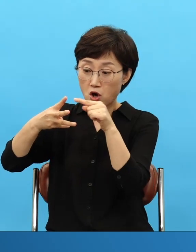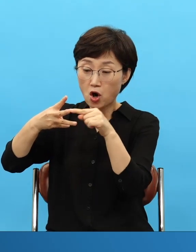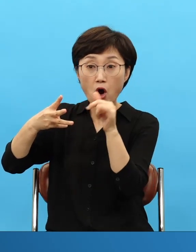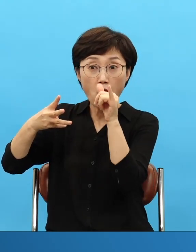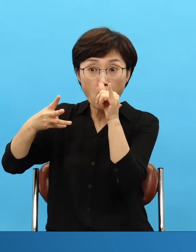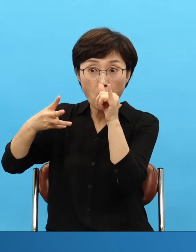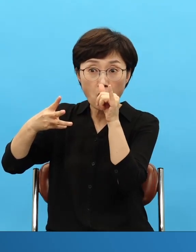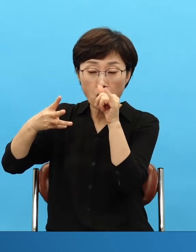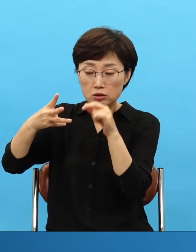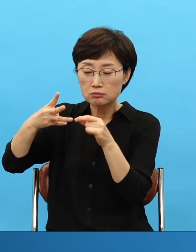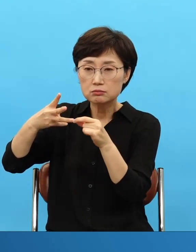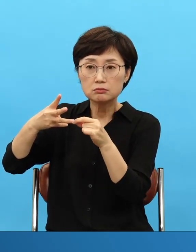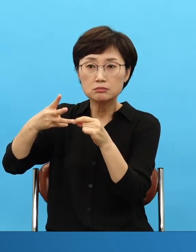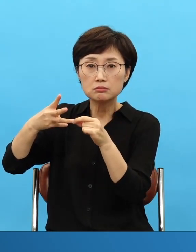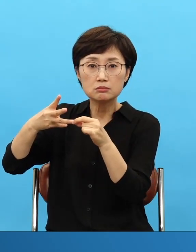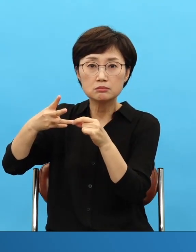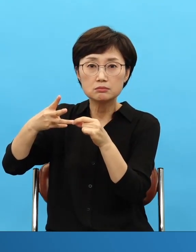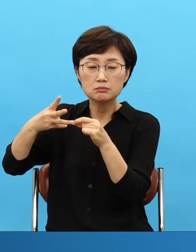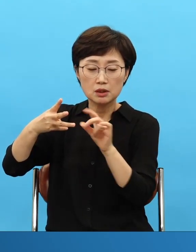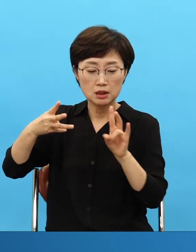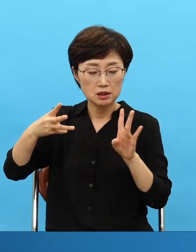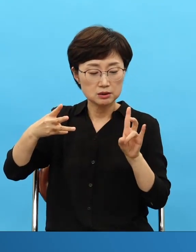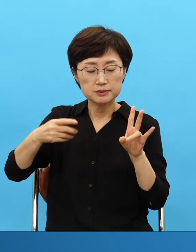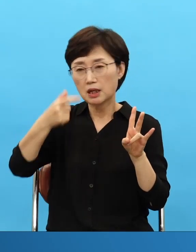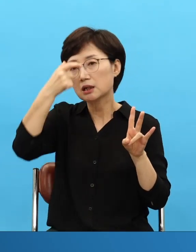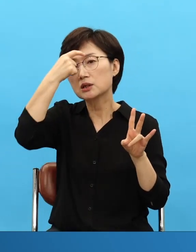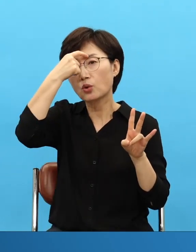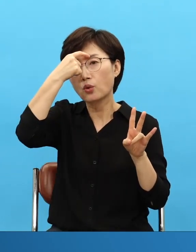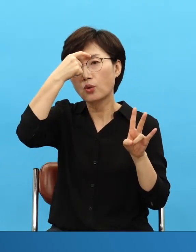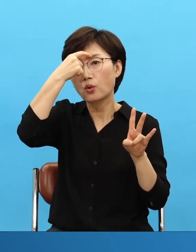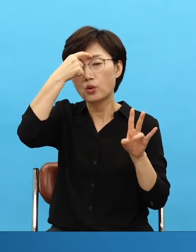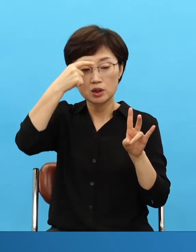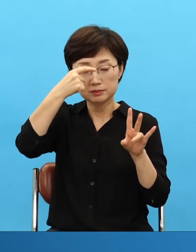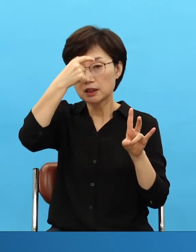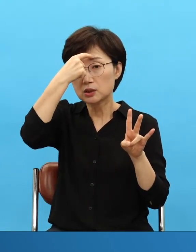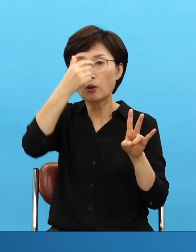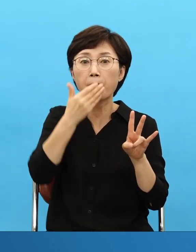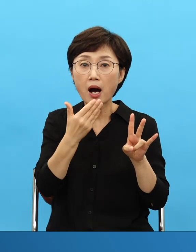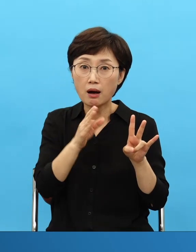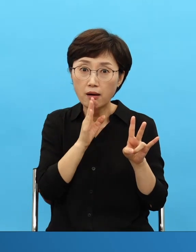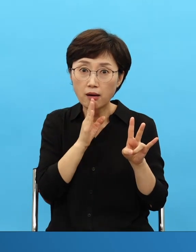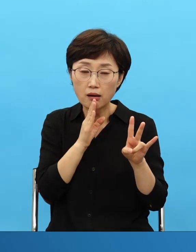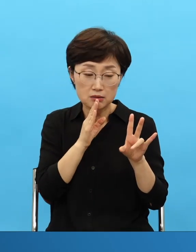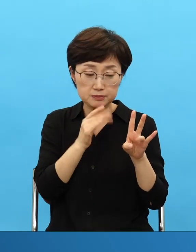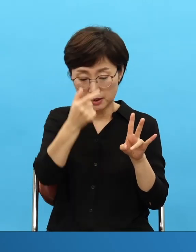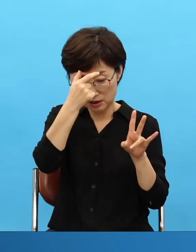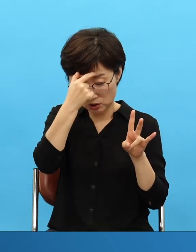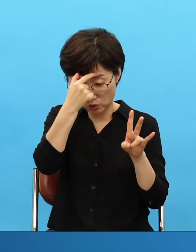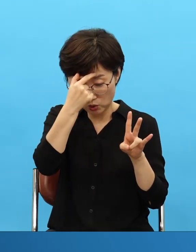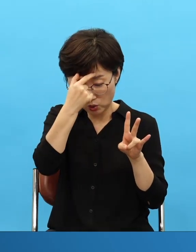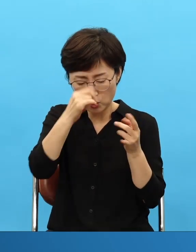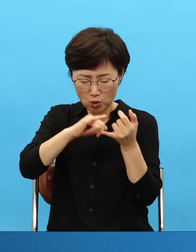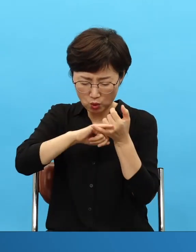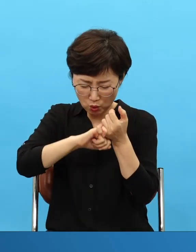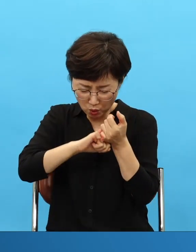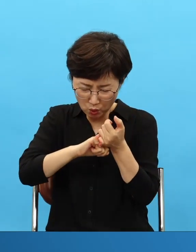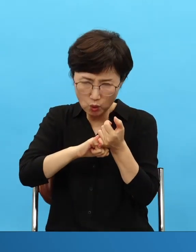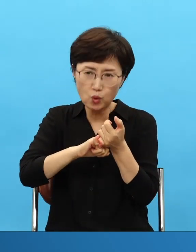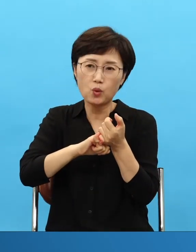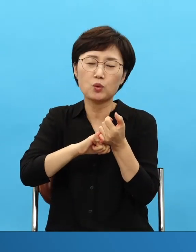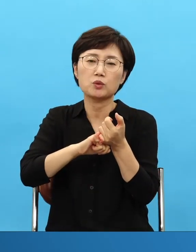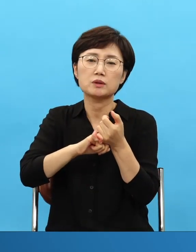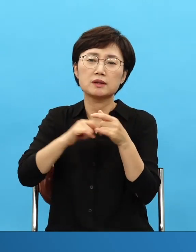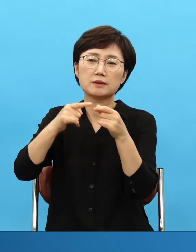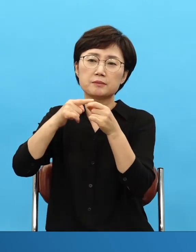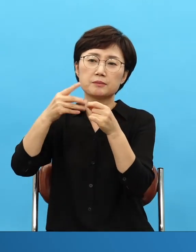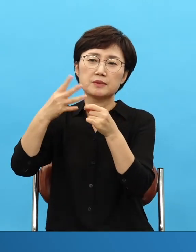우리는 못할 거고 두려울 게 없습니다. 24 기도의 망대를 심어라. And if that's the case, there's nothing that we cannot do. There's nothing we should be afraid of. Plant in